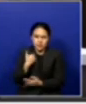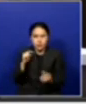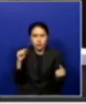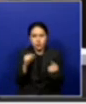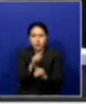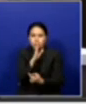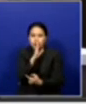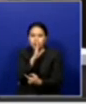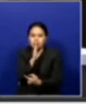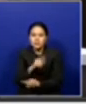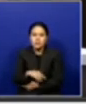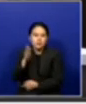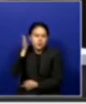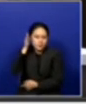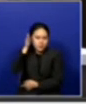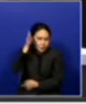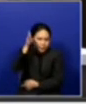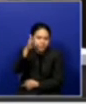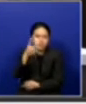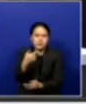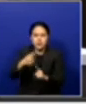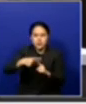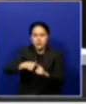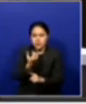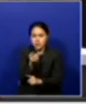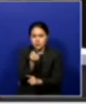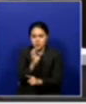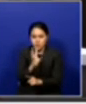การระบาดต่อไปในอนาคตอีก16เดือน